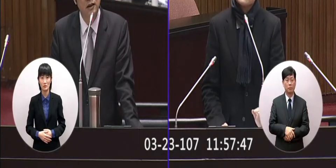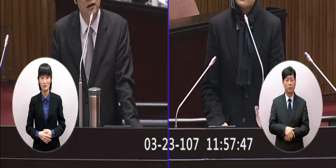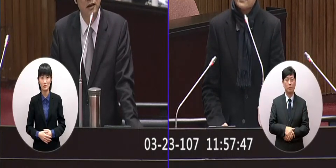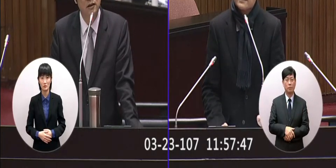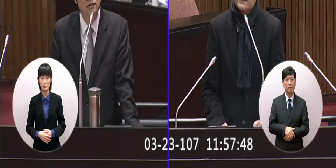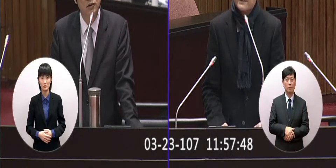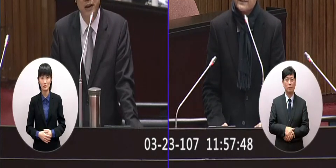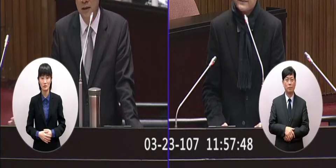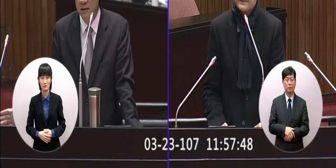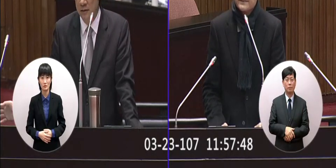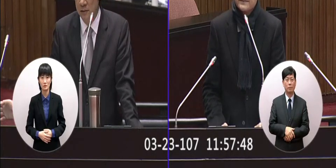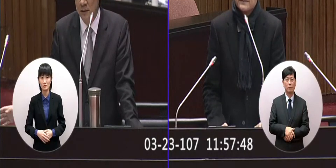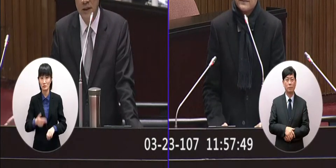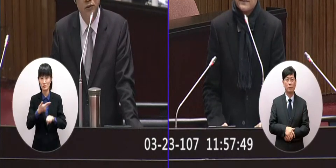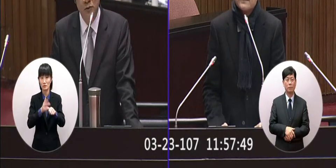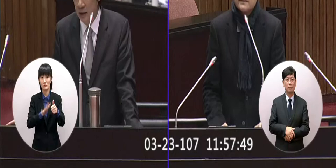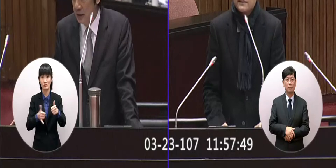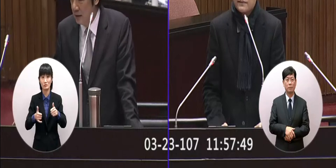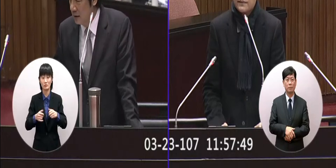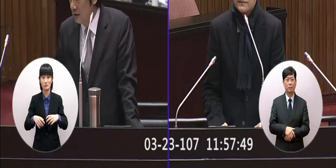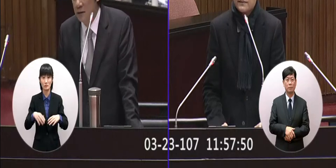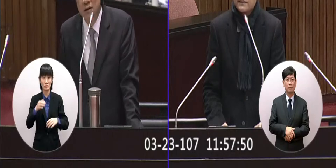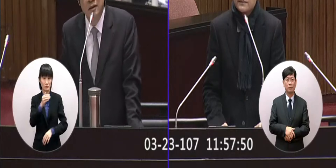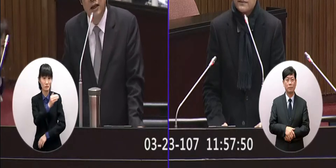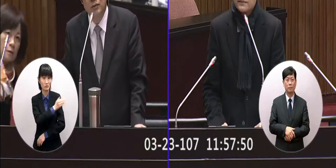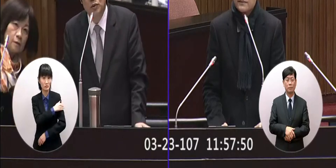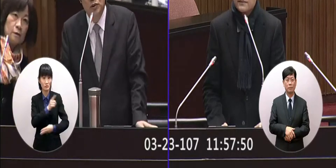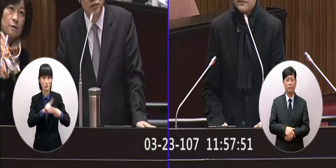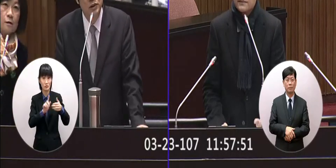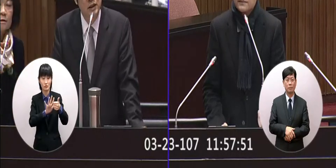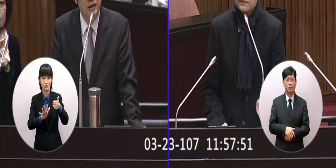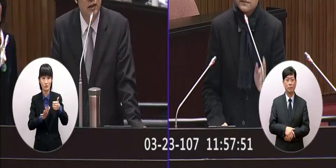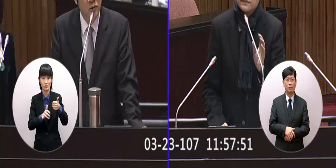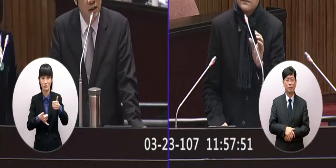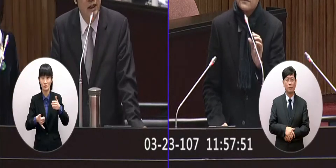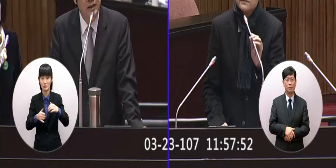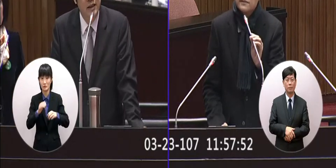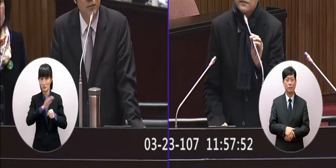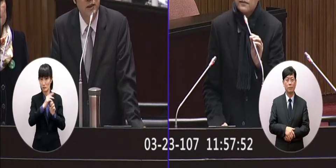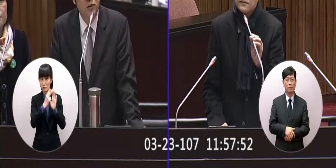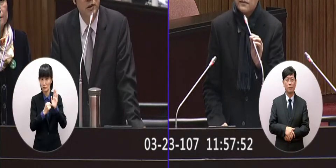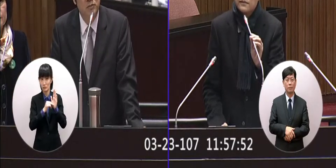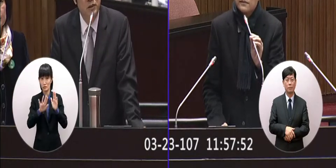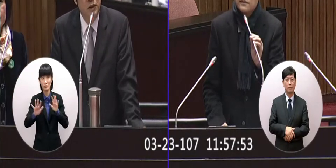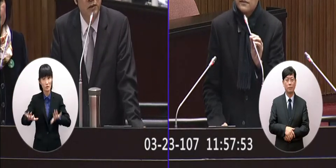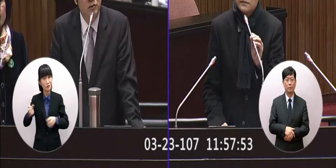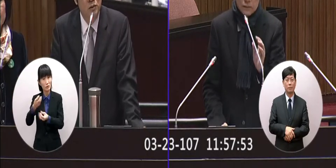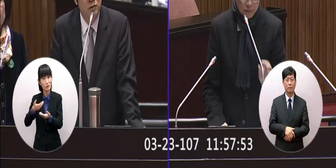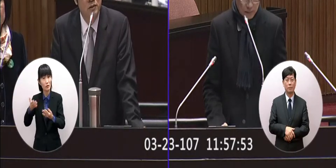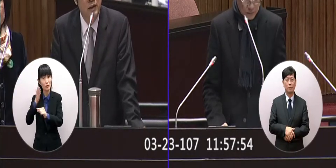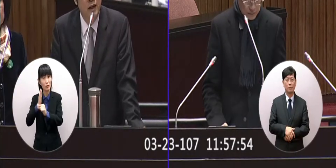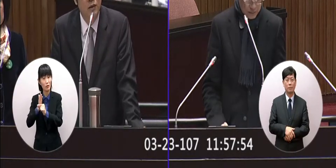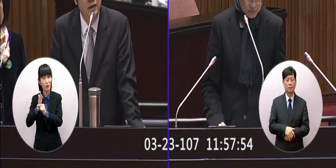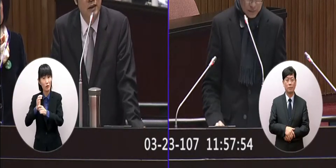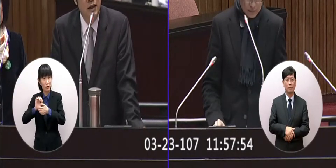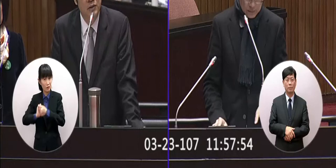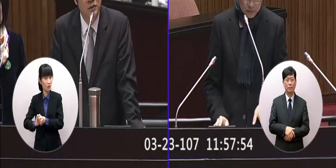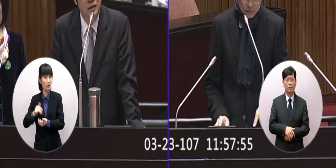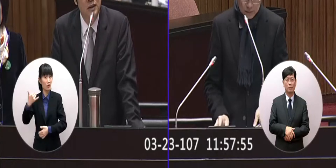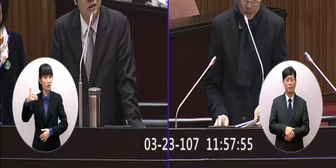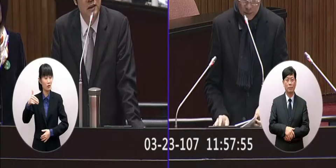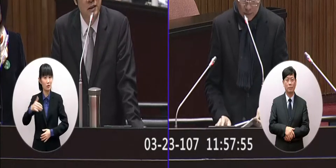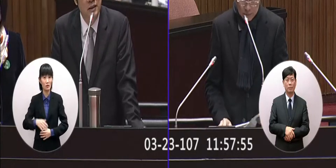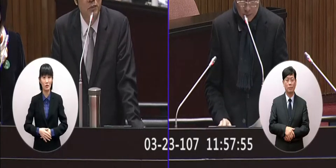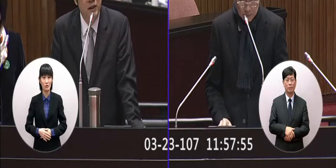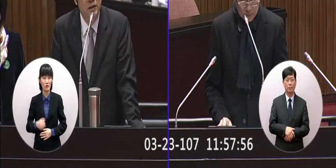那个罗委员，我们陈主委刚刚补充讯息，他说现在还在谈判中，哎，并没有说台湾的钢